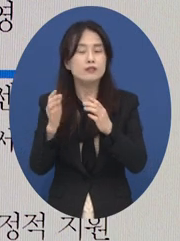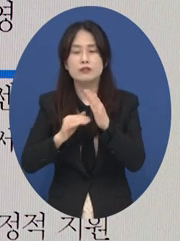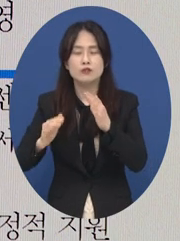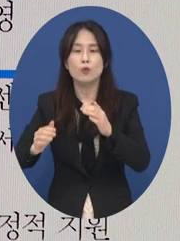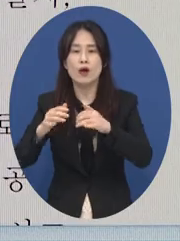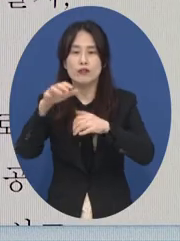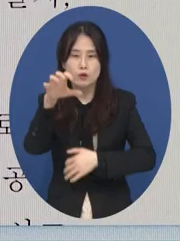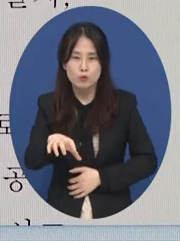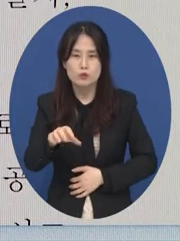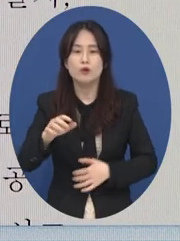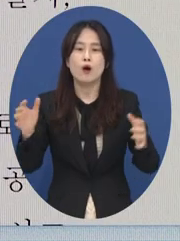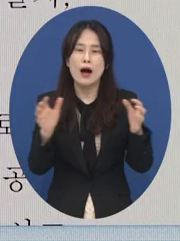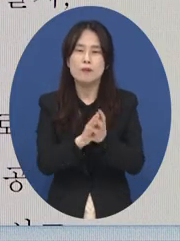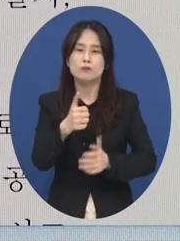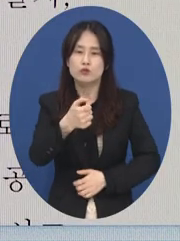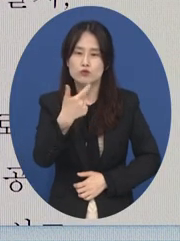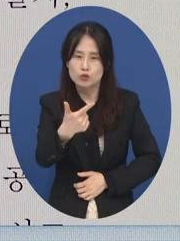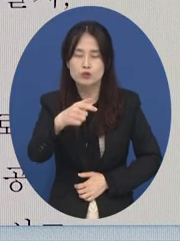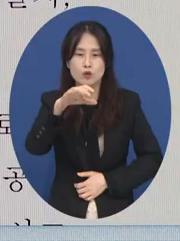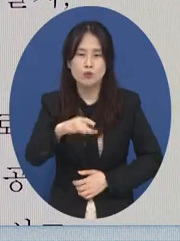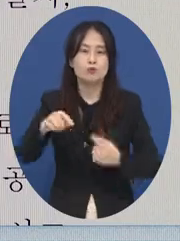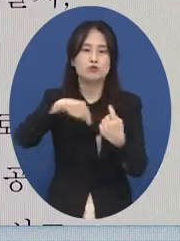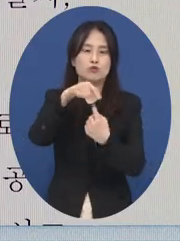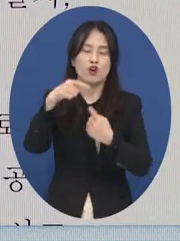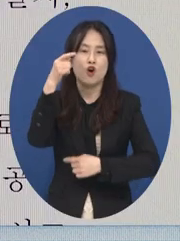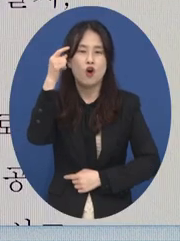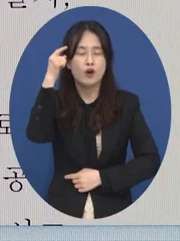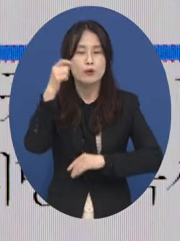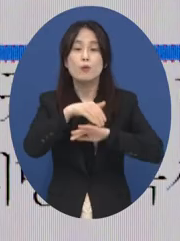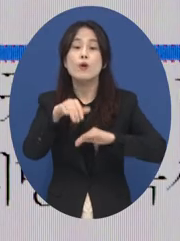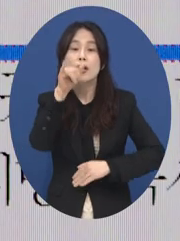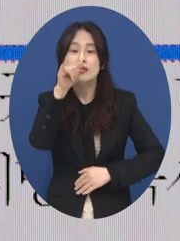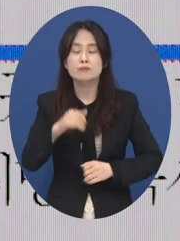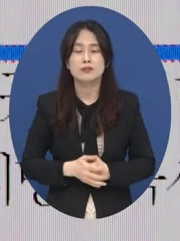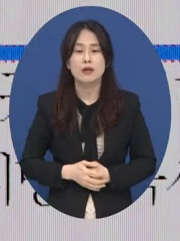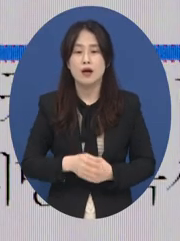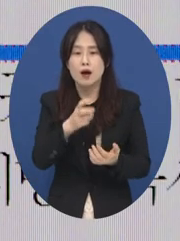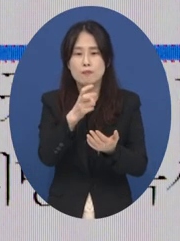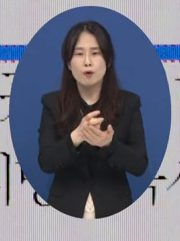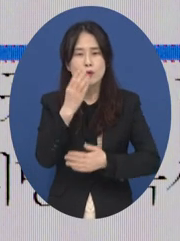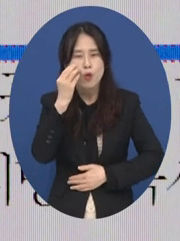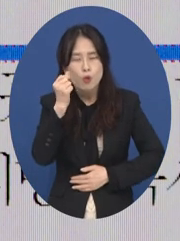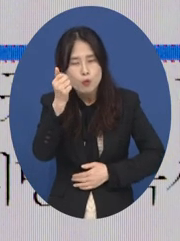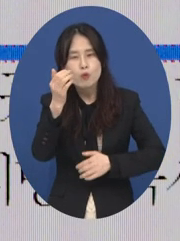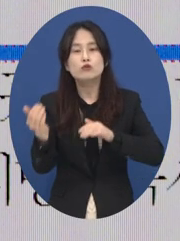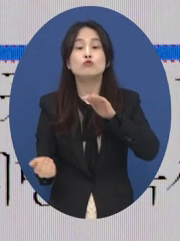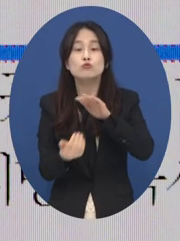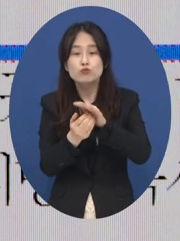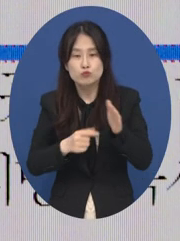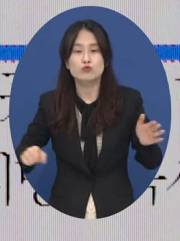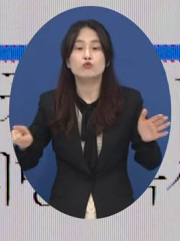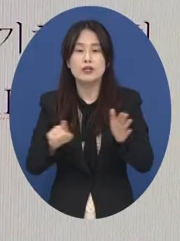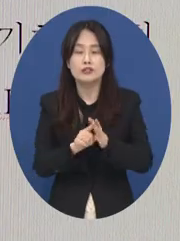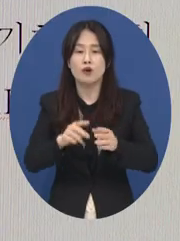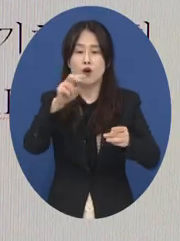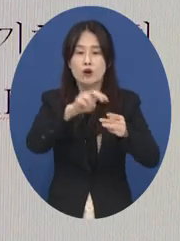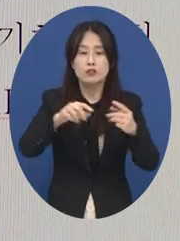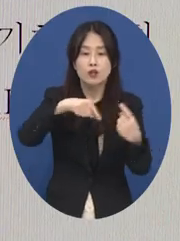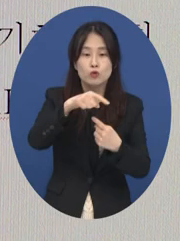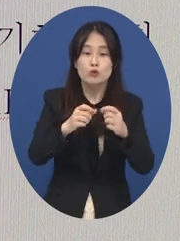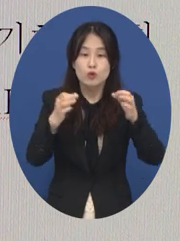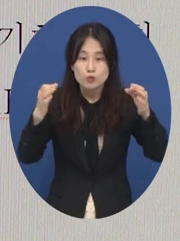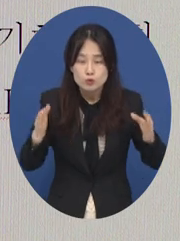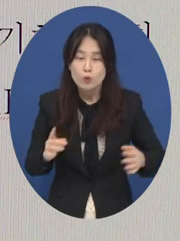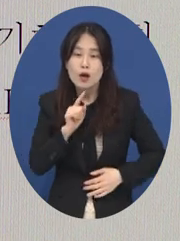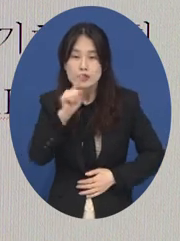총신 6곳에서 운영됩니다 경기도는 제도의 성공적인 정착을 위해 센터 운영 기간 동안